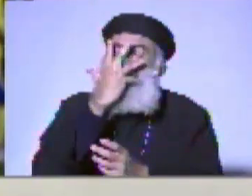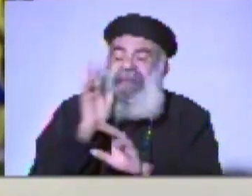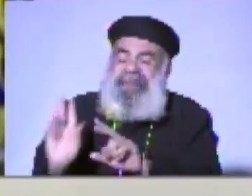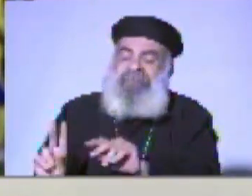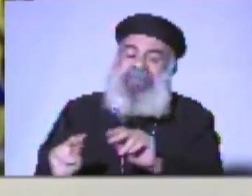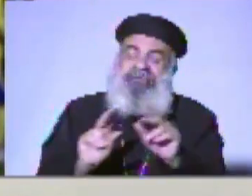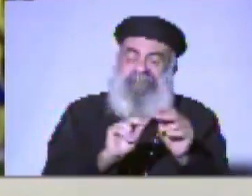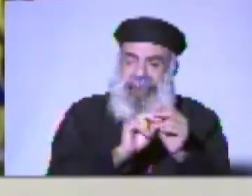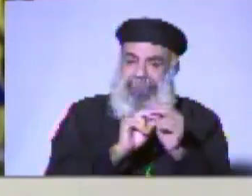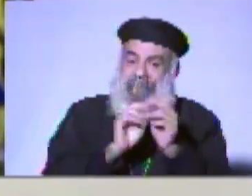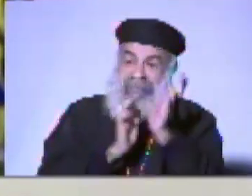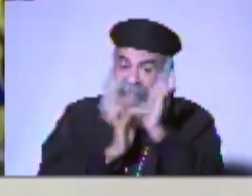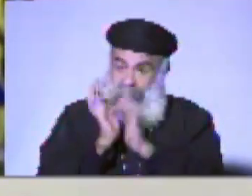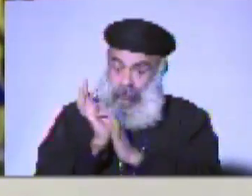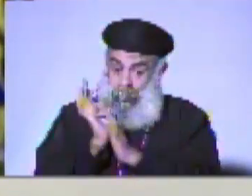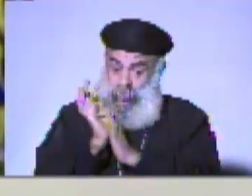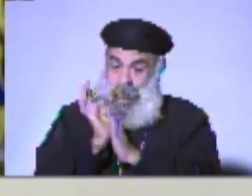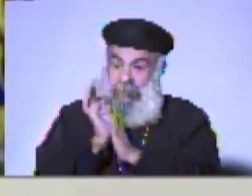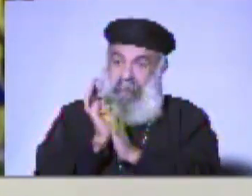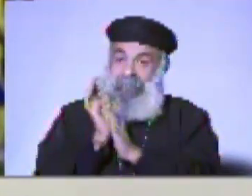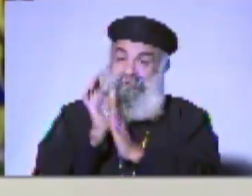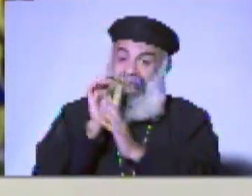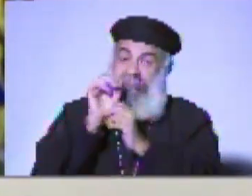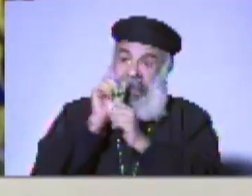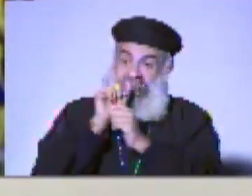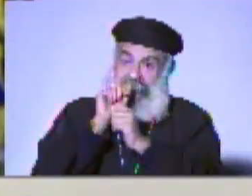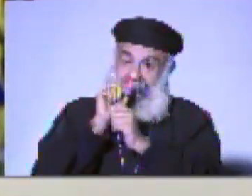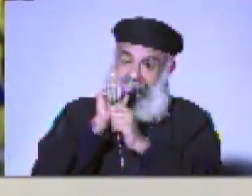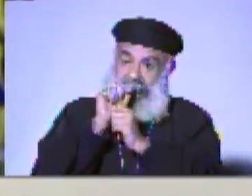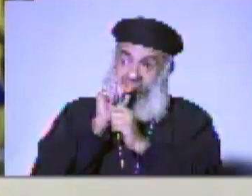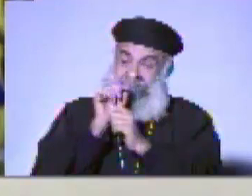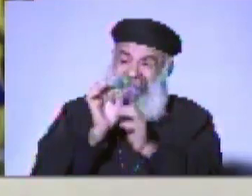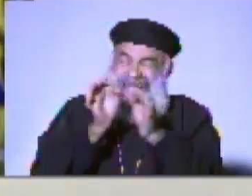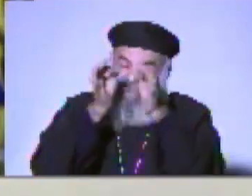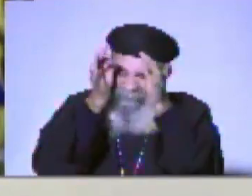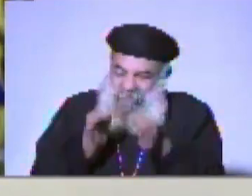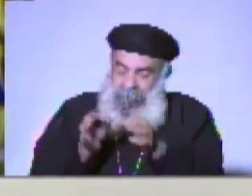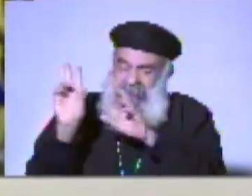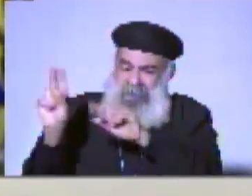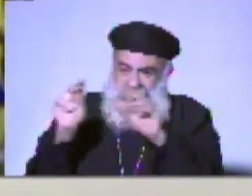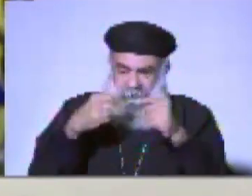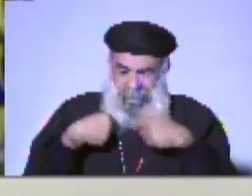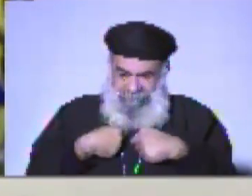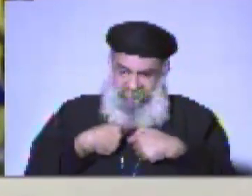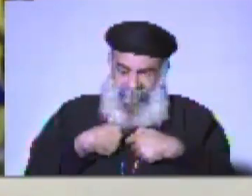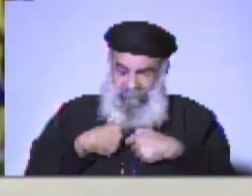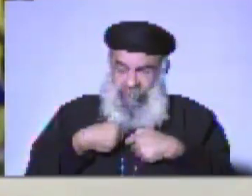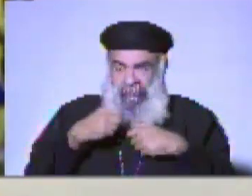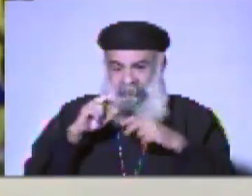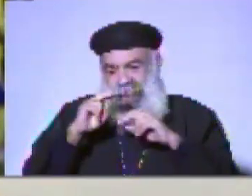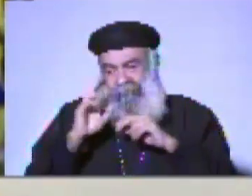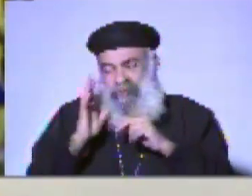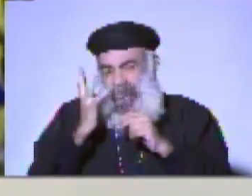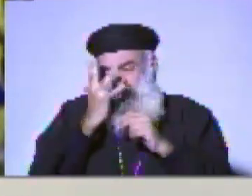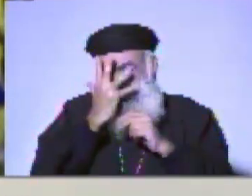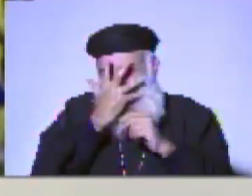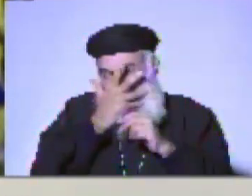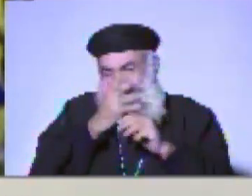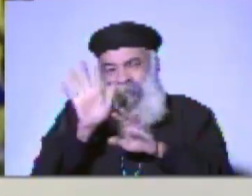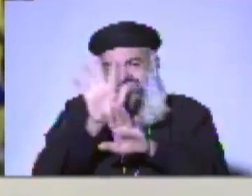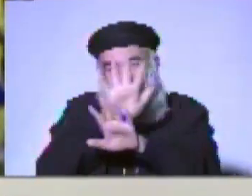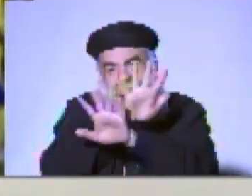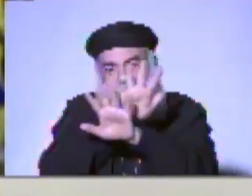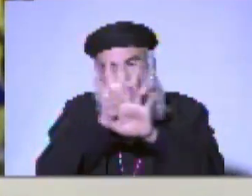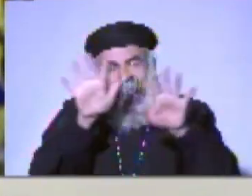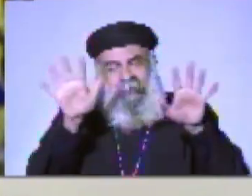هل المسيح كان زينا بالظبط ولا شبه يعني خيال